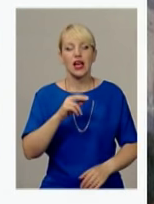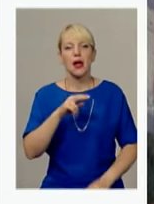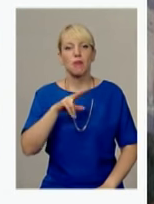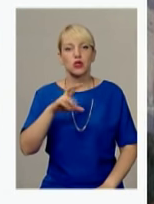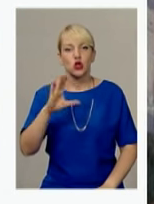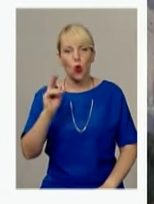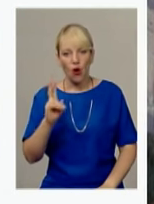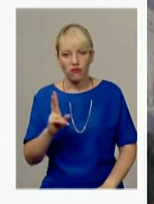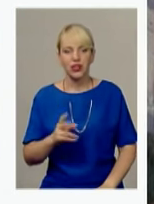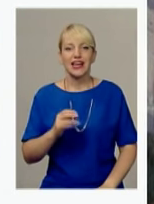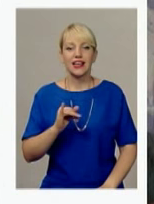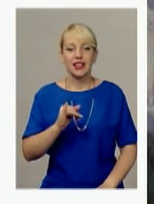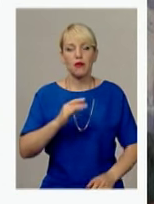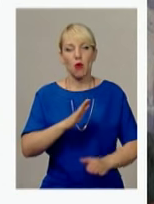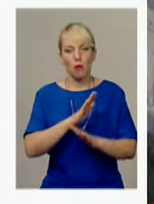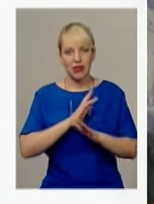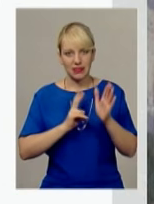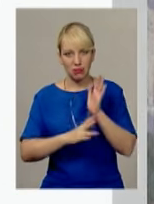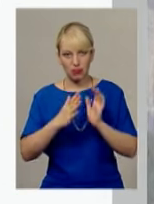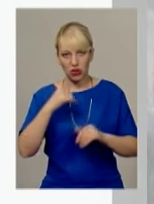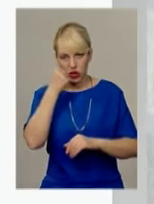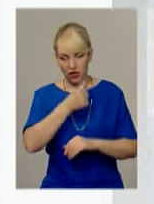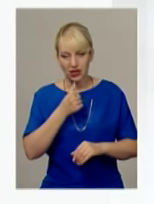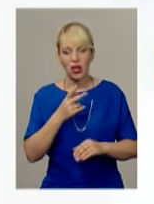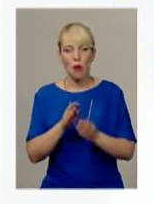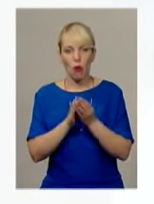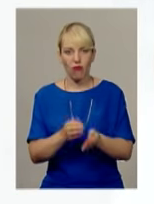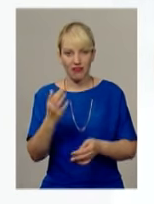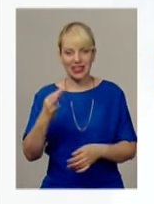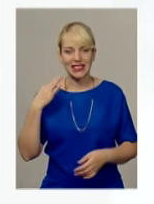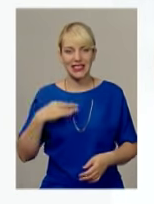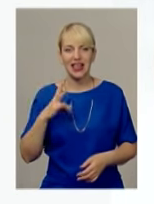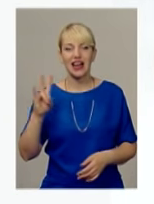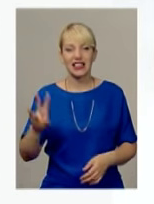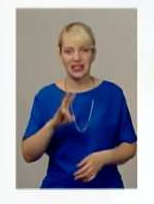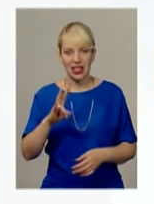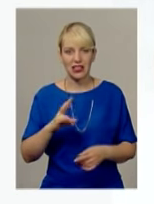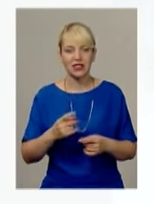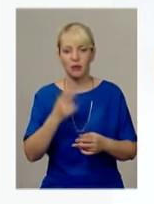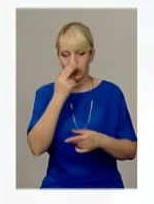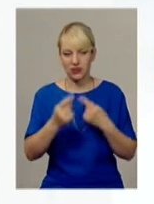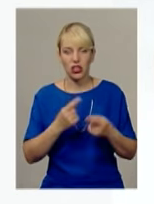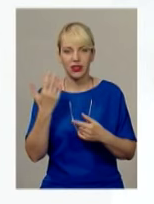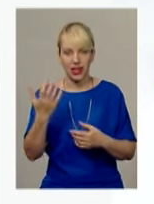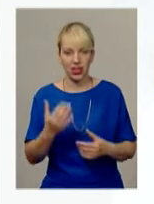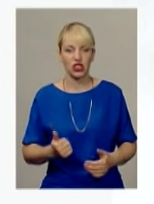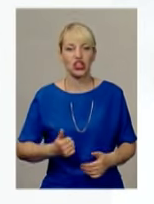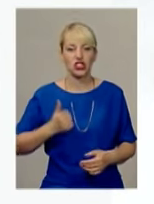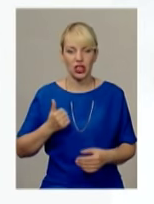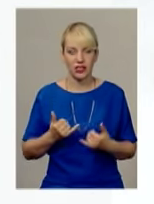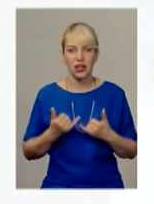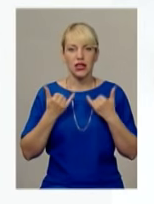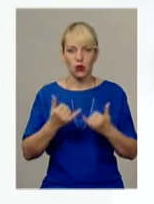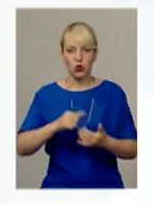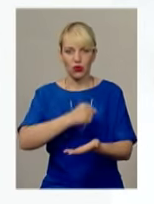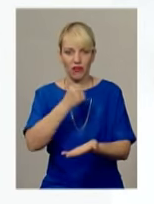на 75-му році свого життя і поховав її син за християнським звичаєм. На її честь в Україні утверджена вища нагорода для жінок –